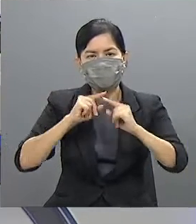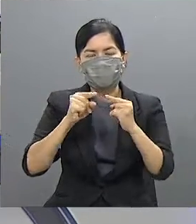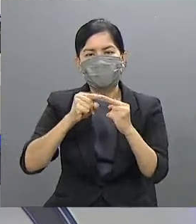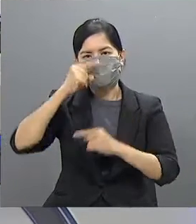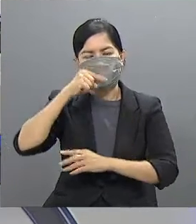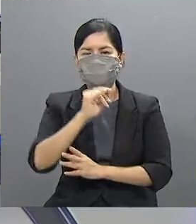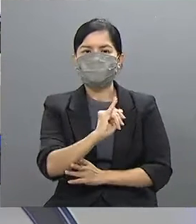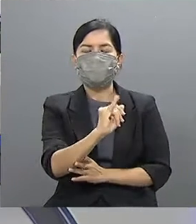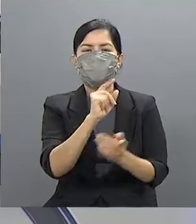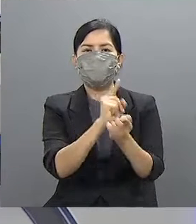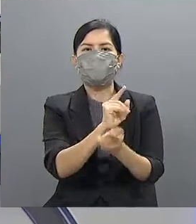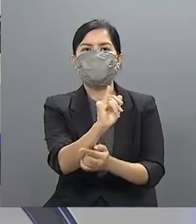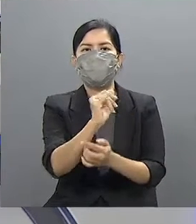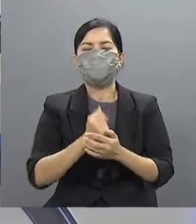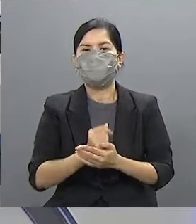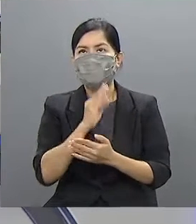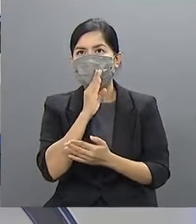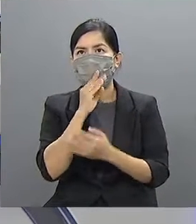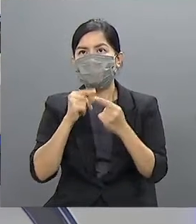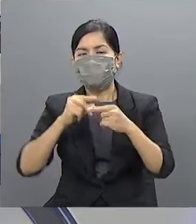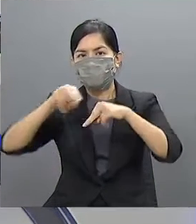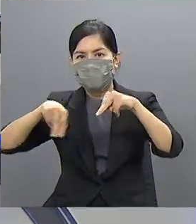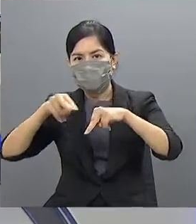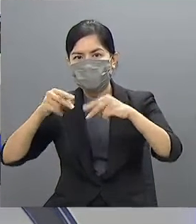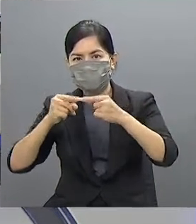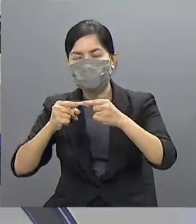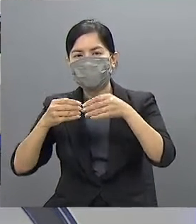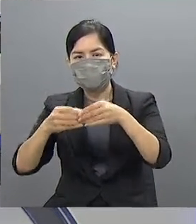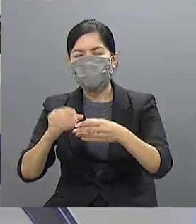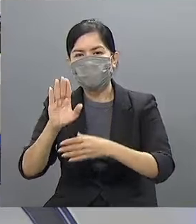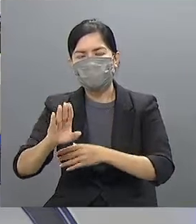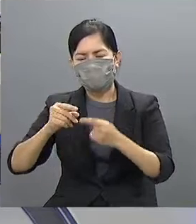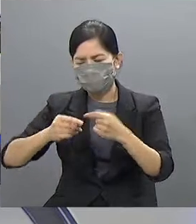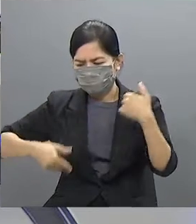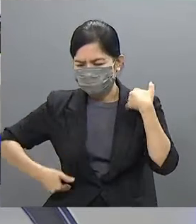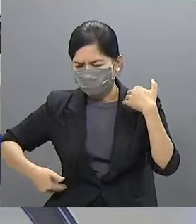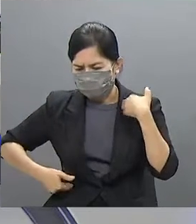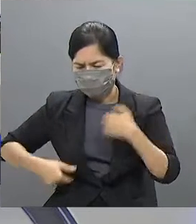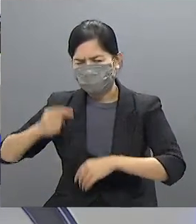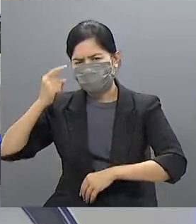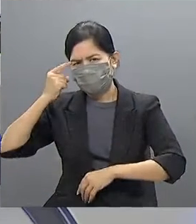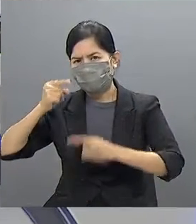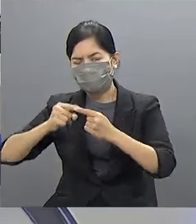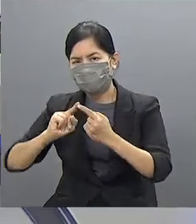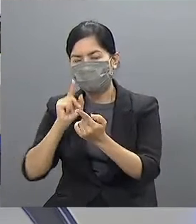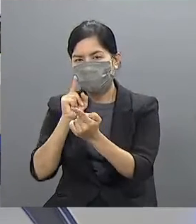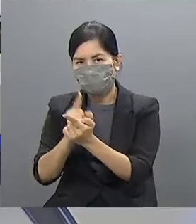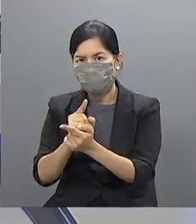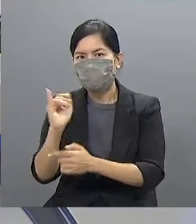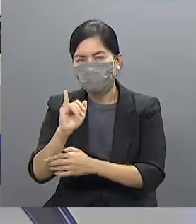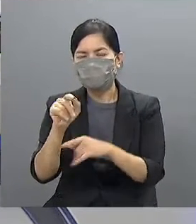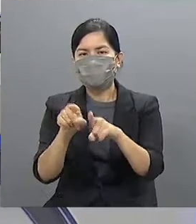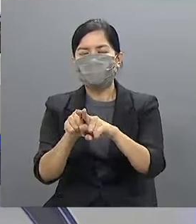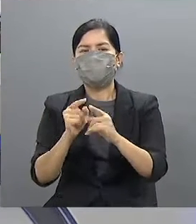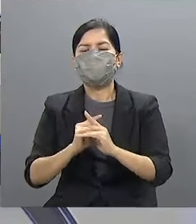การไปส่งตรวจลิงในเวลานี้ก็คงจะยังไม่พบว่ามีลิงที่ป่วยโรคนี้ค่ะแต่ที่นี่กระแสตื่น